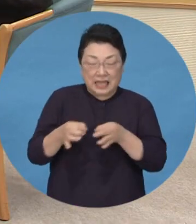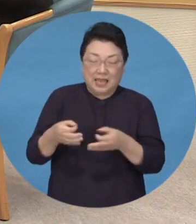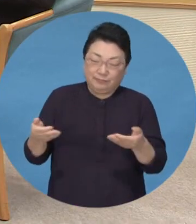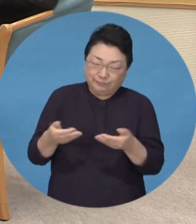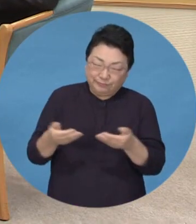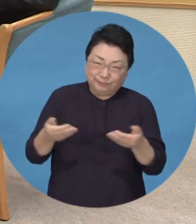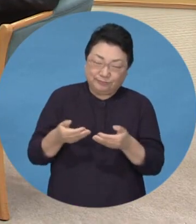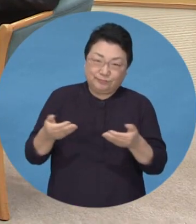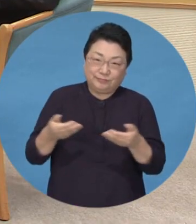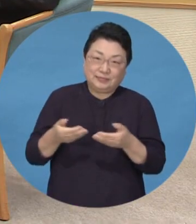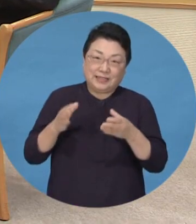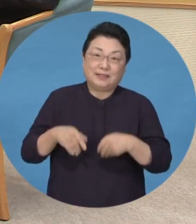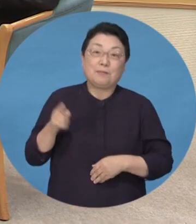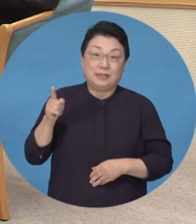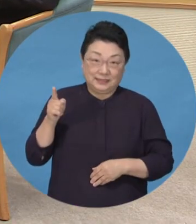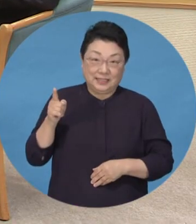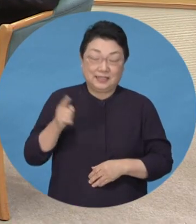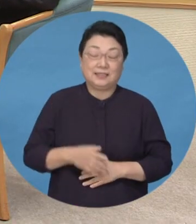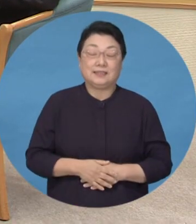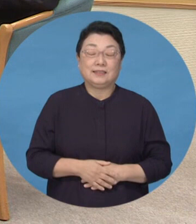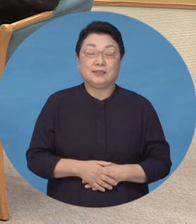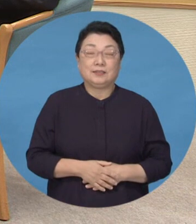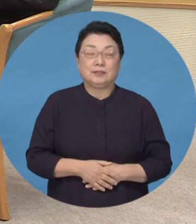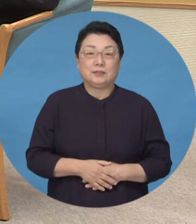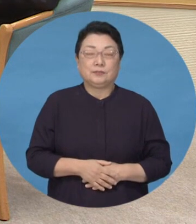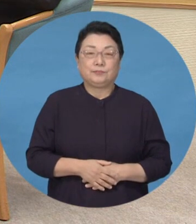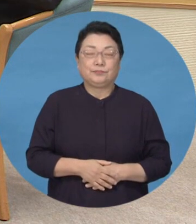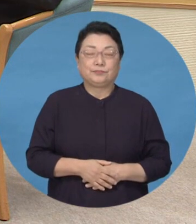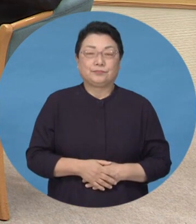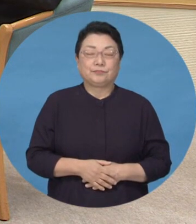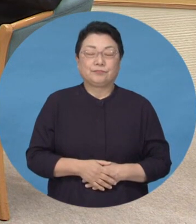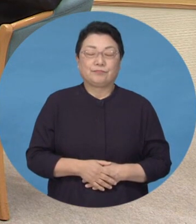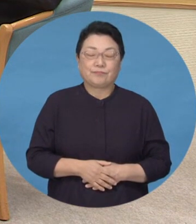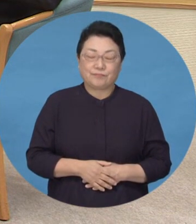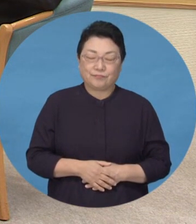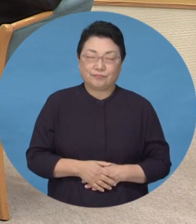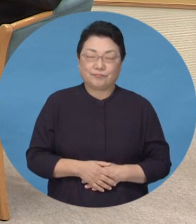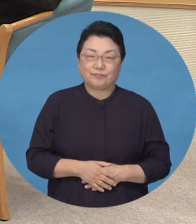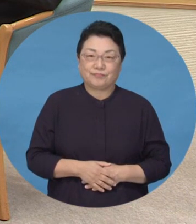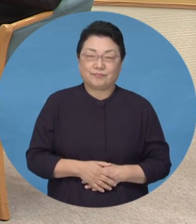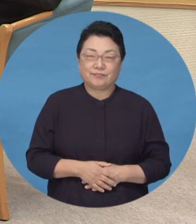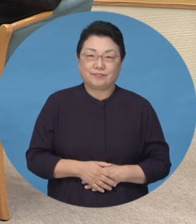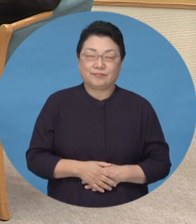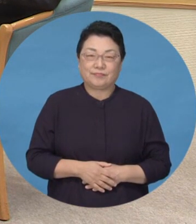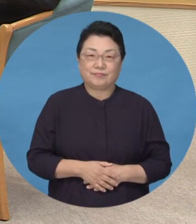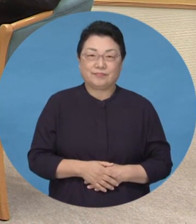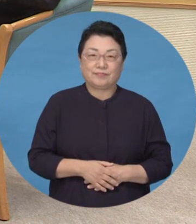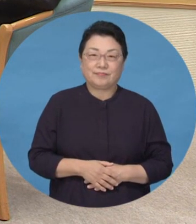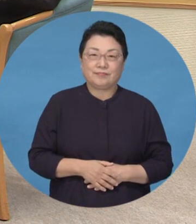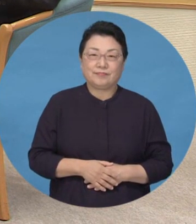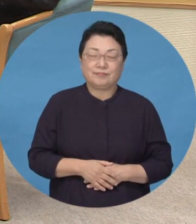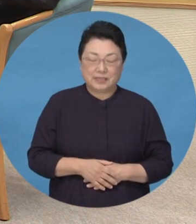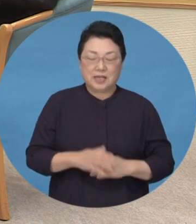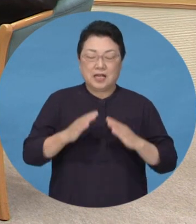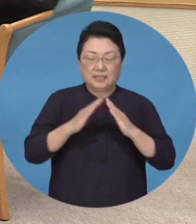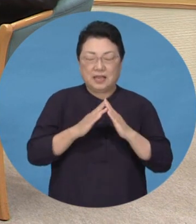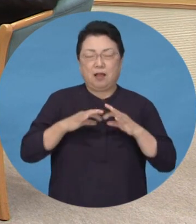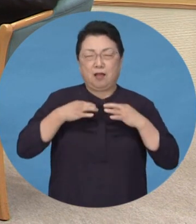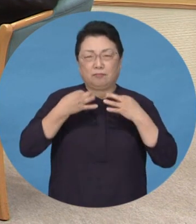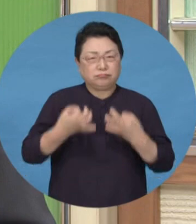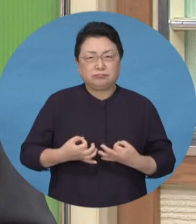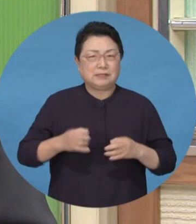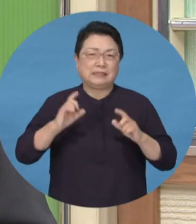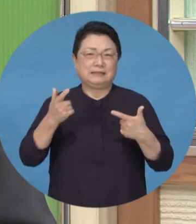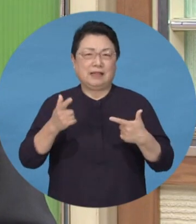やっていたんですけれどもまああのもちろんう決して豊かではない